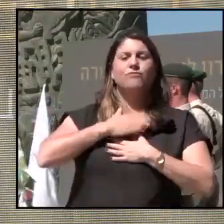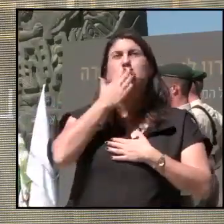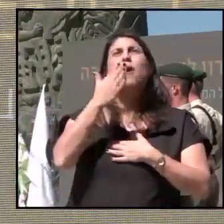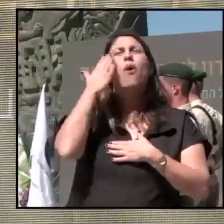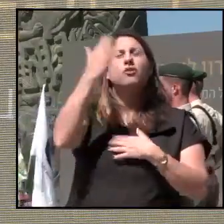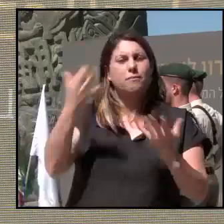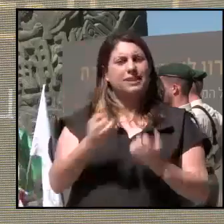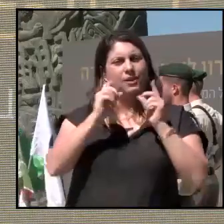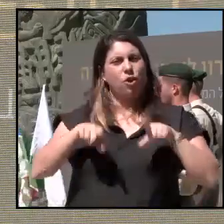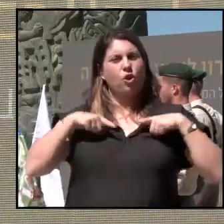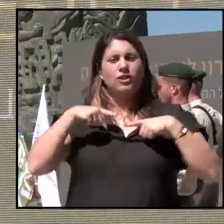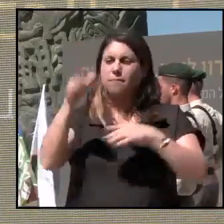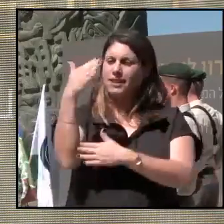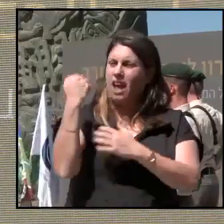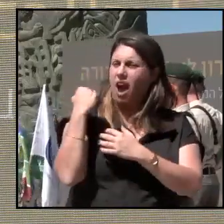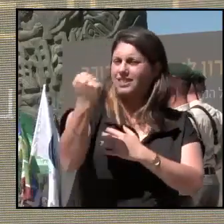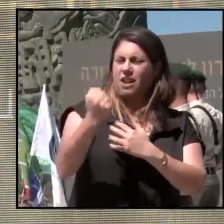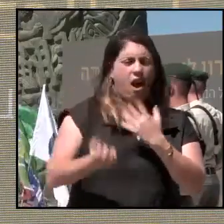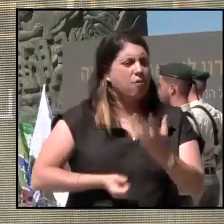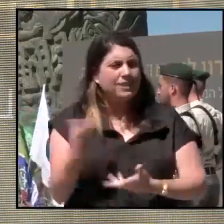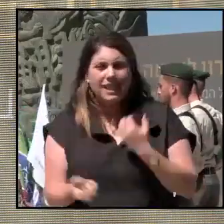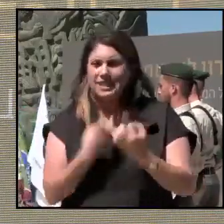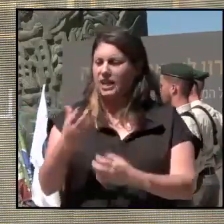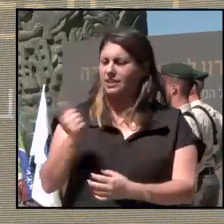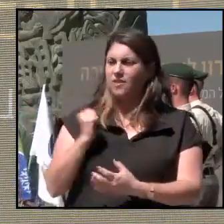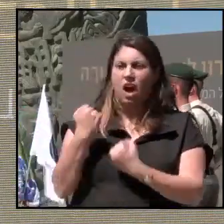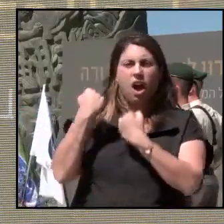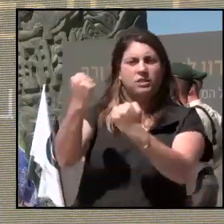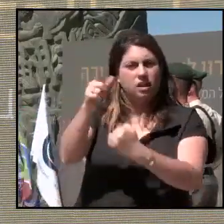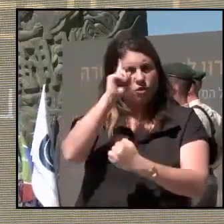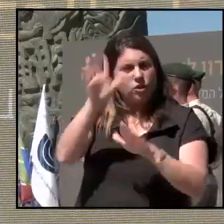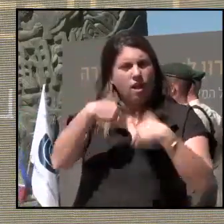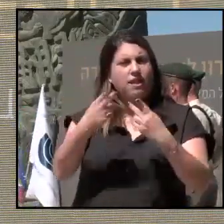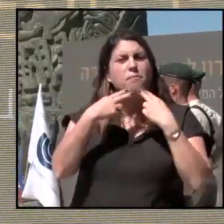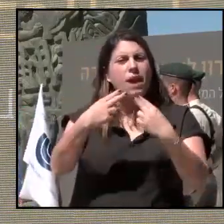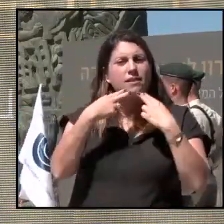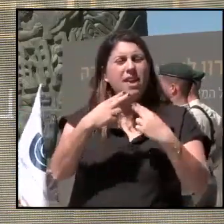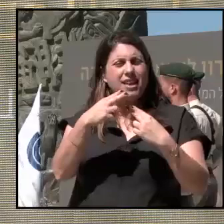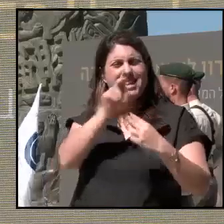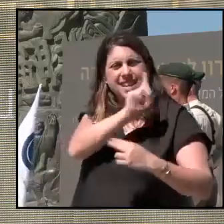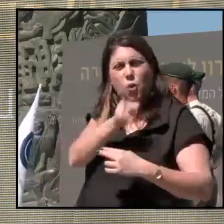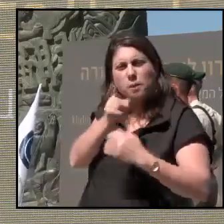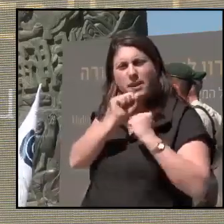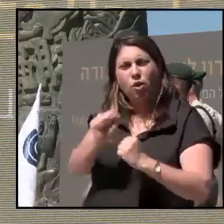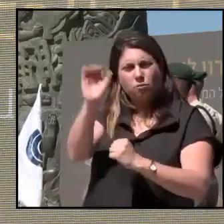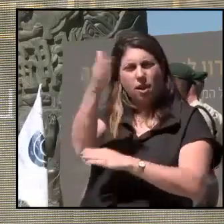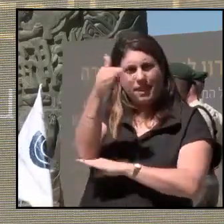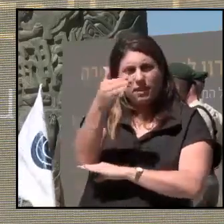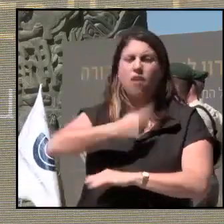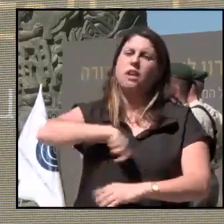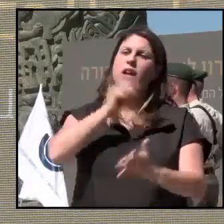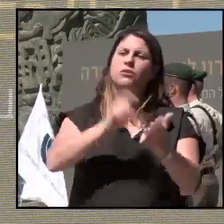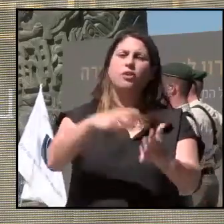במדינה חזקה ומשגשגת, עם צבא חזק, שיודע לתת מענה לאיומים ביטחוניים על המדינה ואזרחיה,